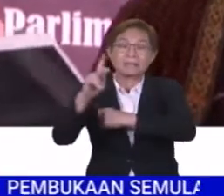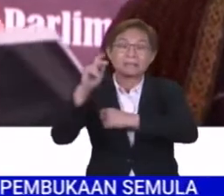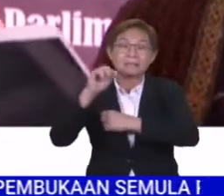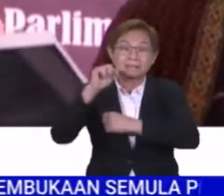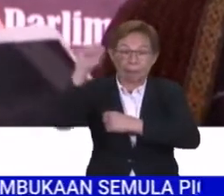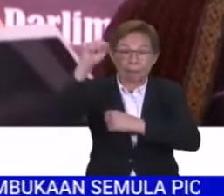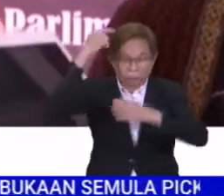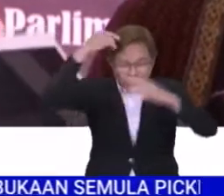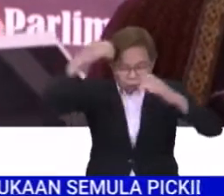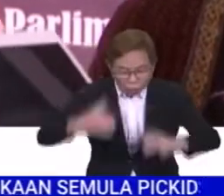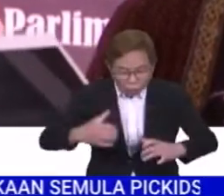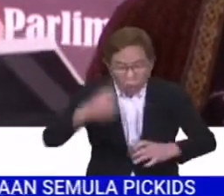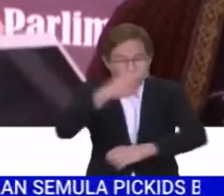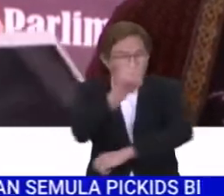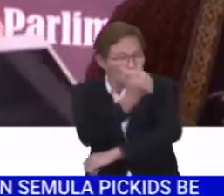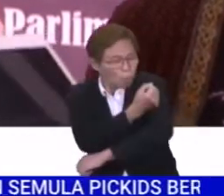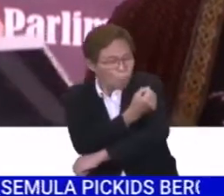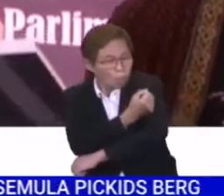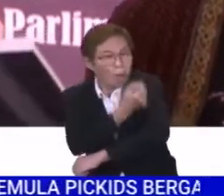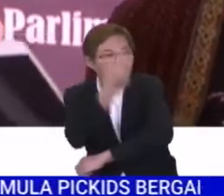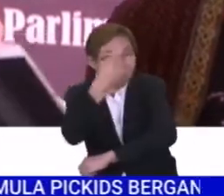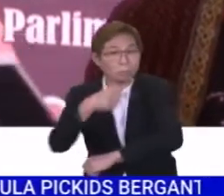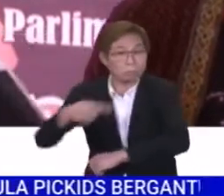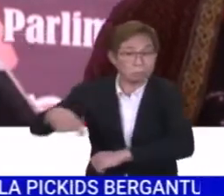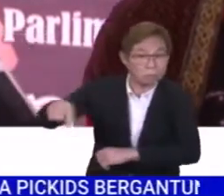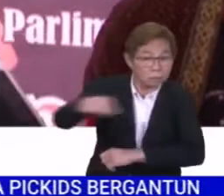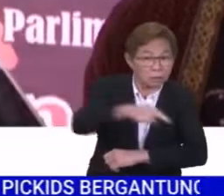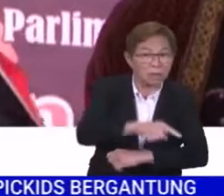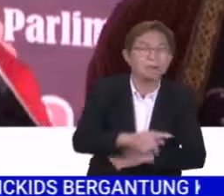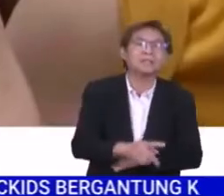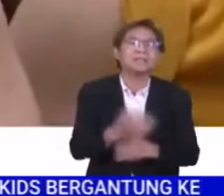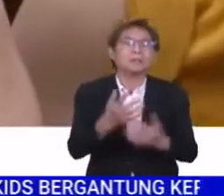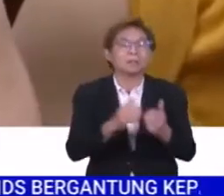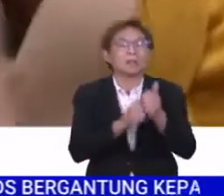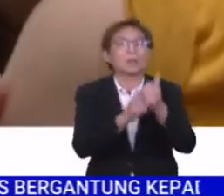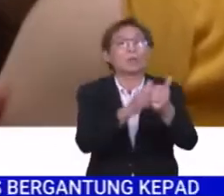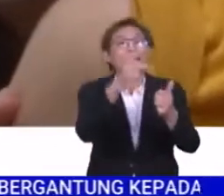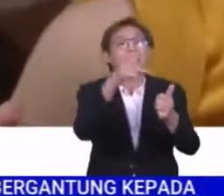keputusan untuk memberikan vaksin pada ini. Ini yang dikatakan case to case basis.